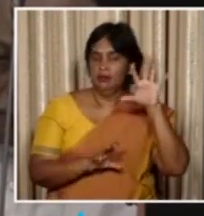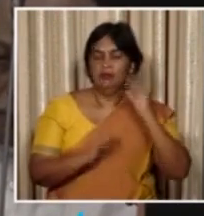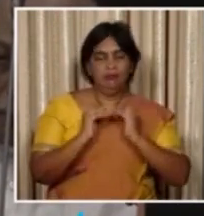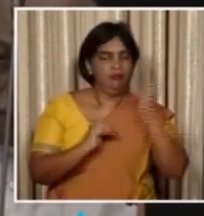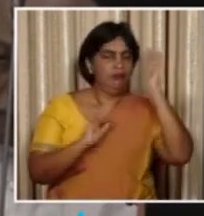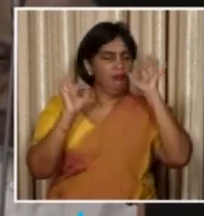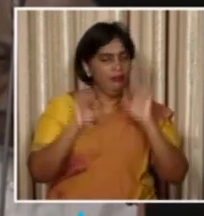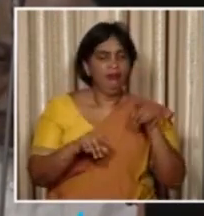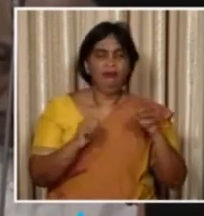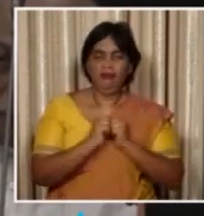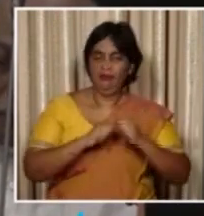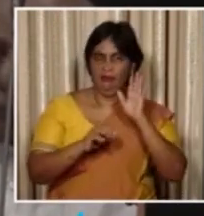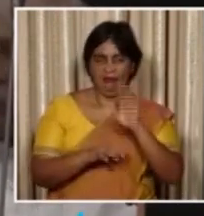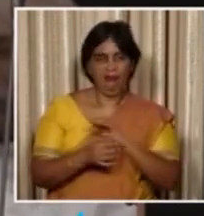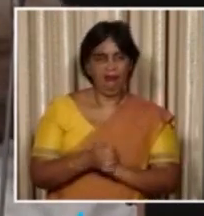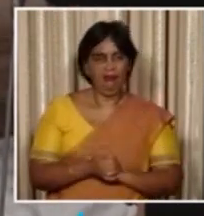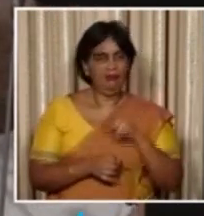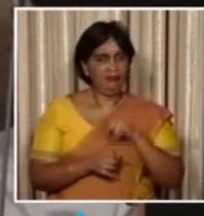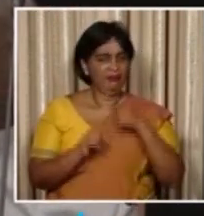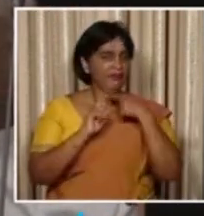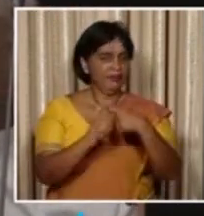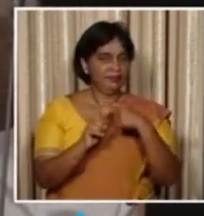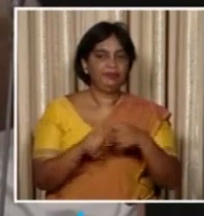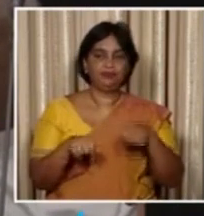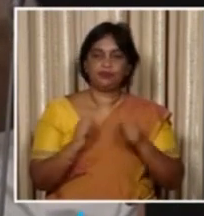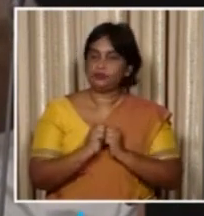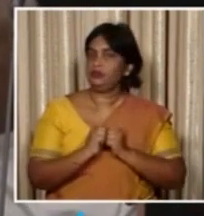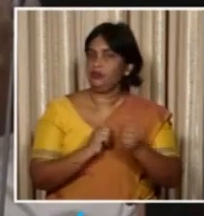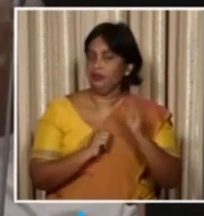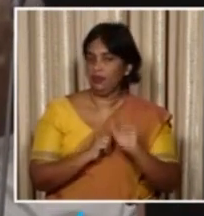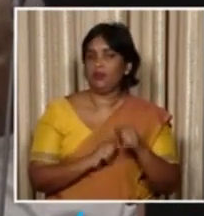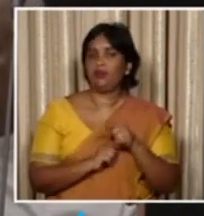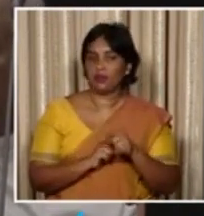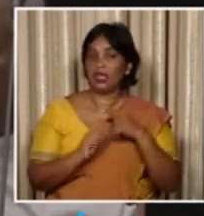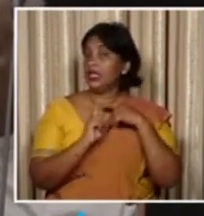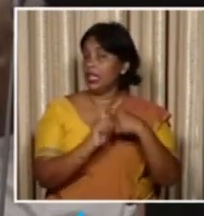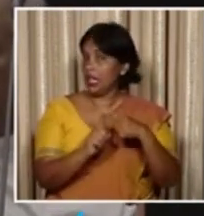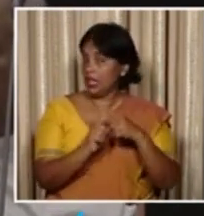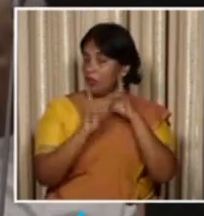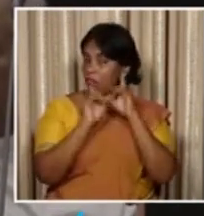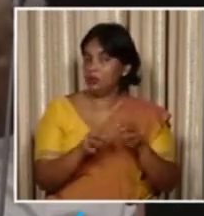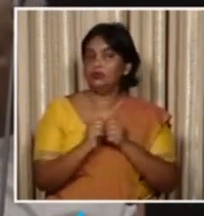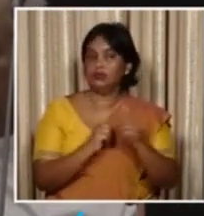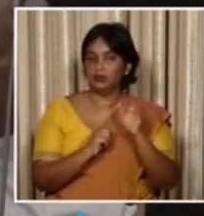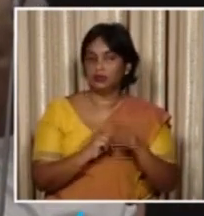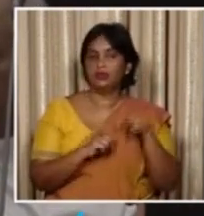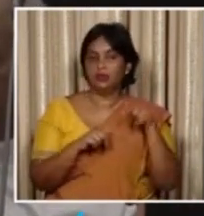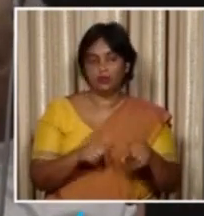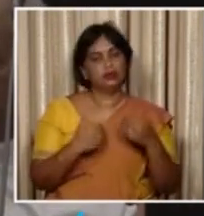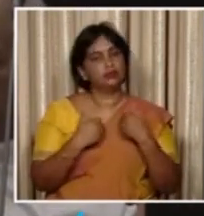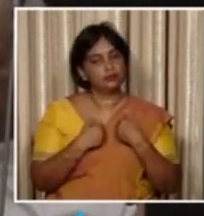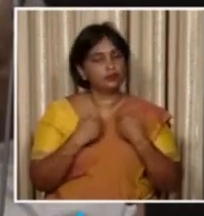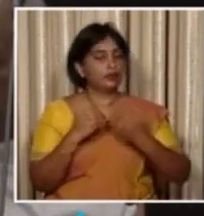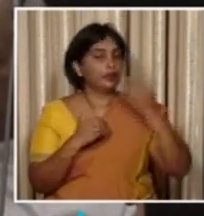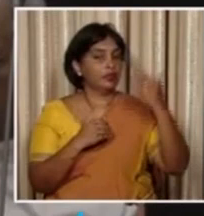නොඉක්ම විට කටයුතු කිරීම. මේ ඉලක්කවලට අපි දැන් වැඩ කරන්න ඕනේ. මේ ඉලක්කවලට අපි එන්න ඕනේ. දැන් අපි